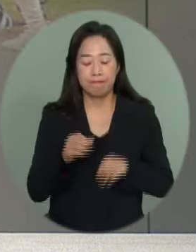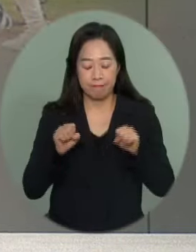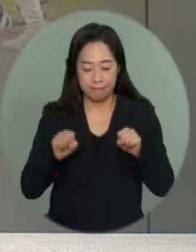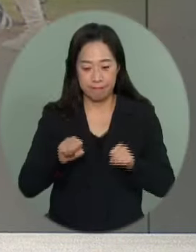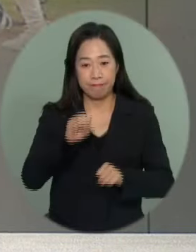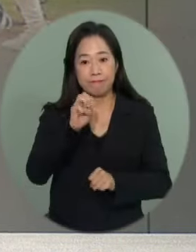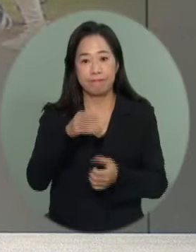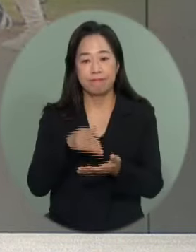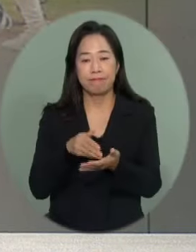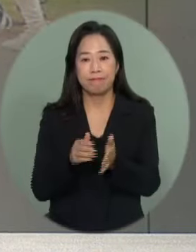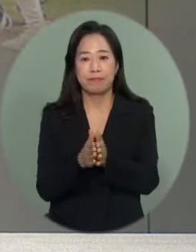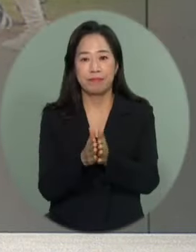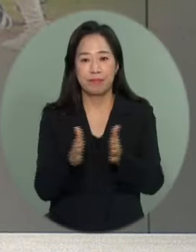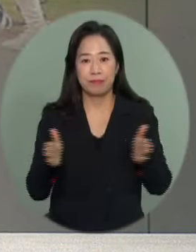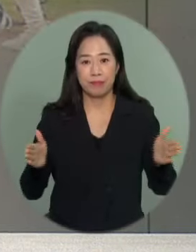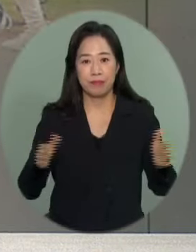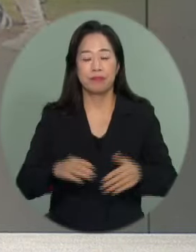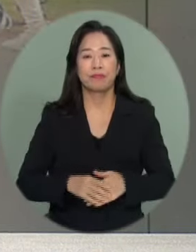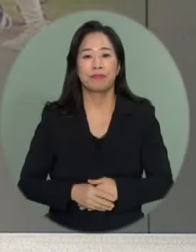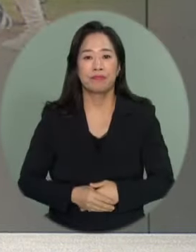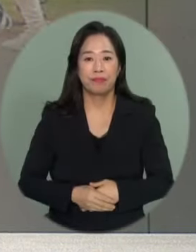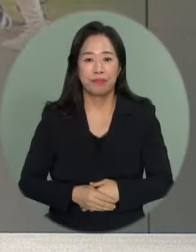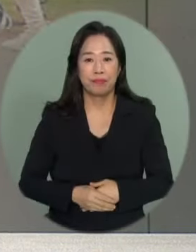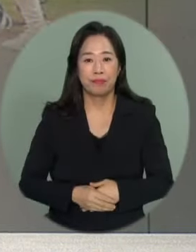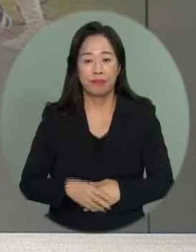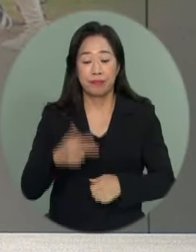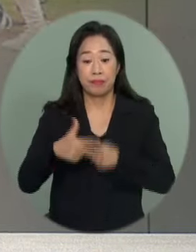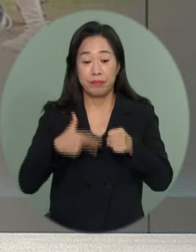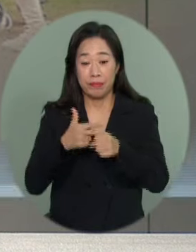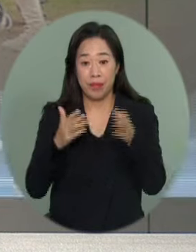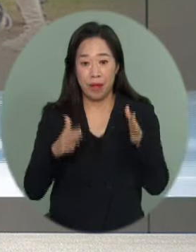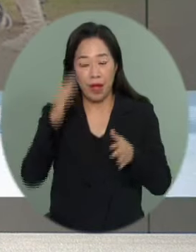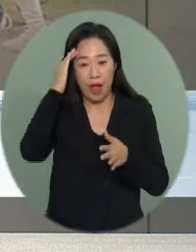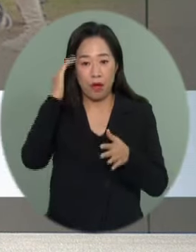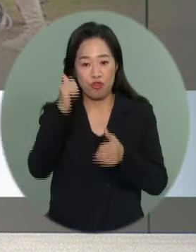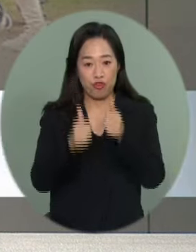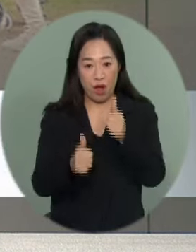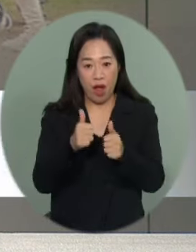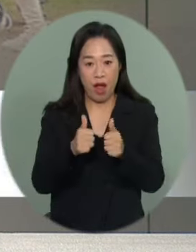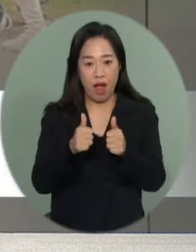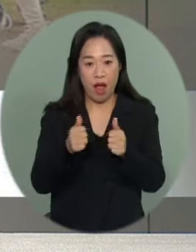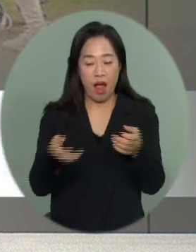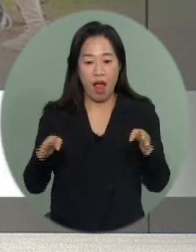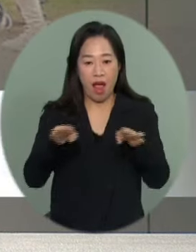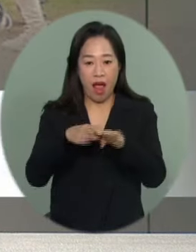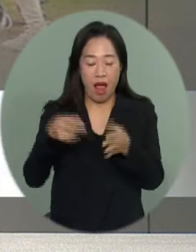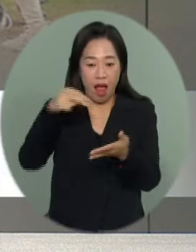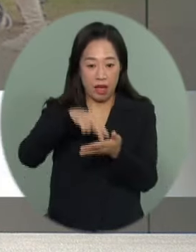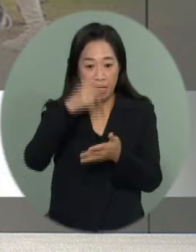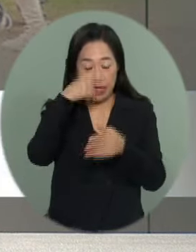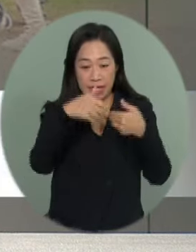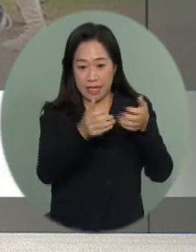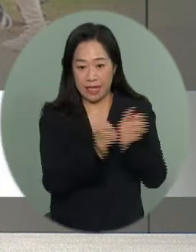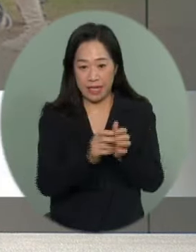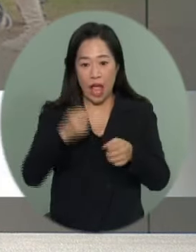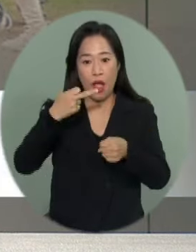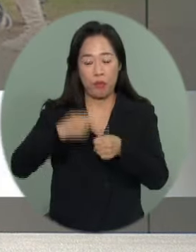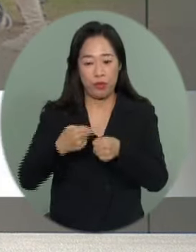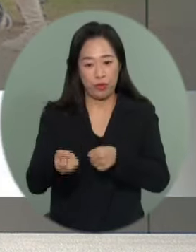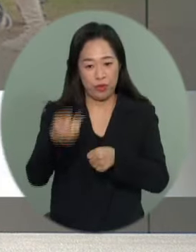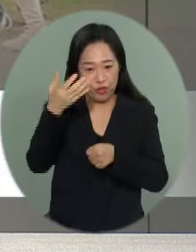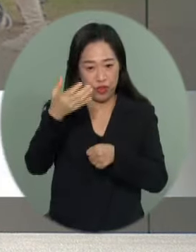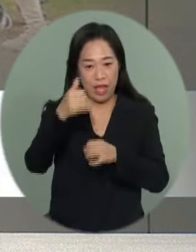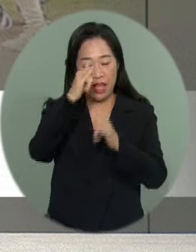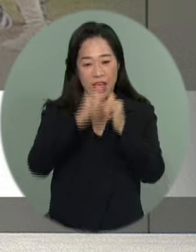여러분 안녕하십니까? 이어서 광주 MBC 뉴스 데스크입니다. 7년 만에 한국 시리즈 무대에 직행한 기아 타이거즈가 12번째